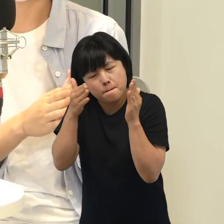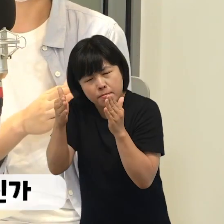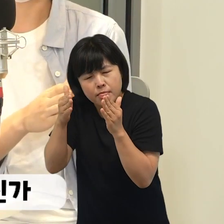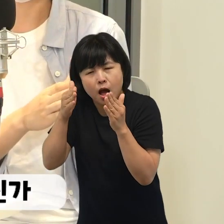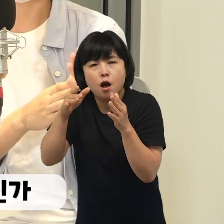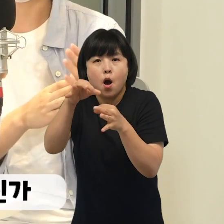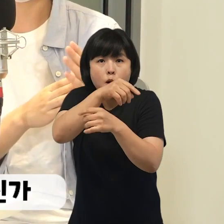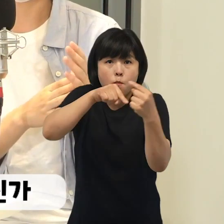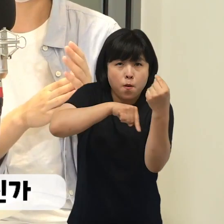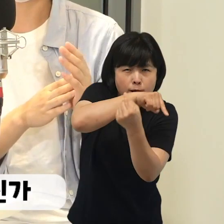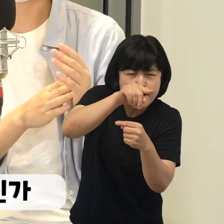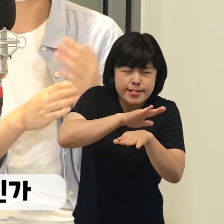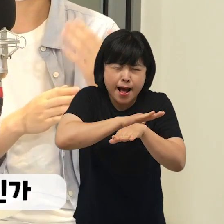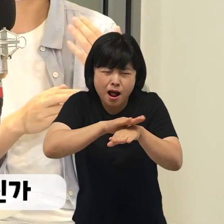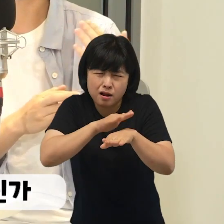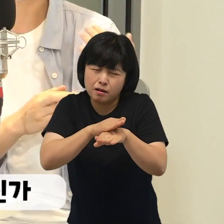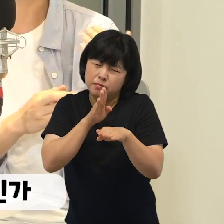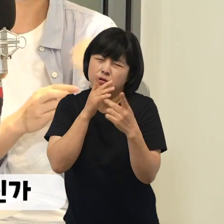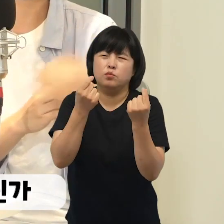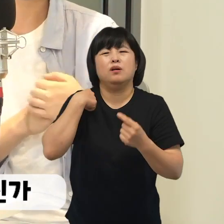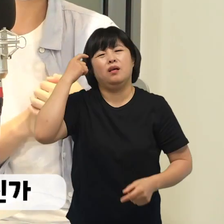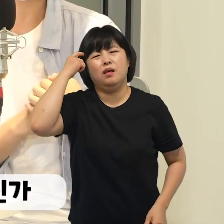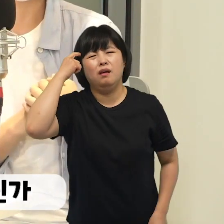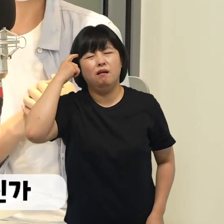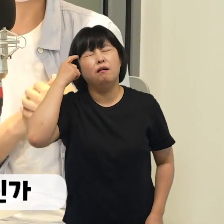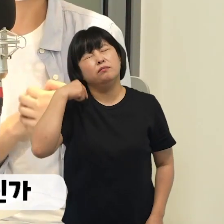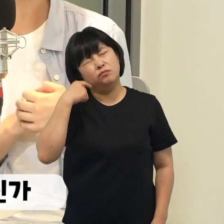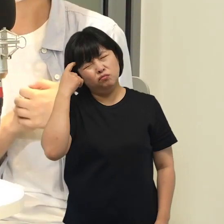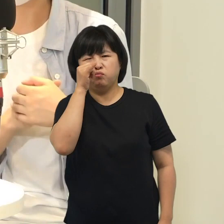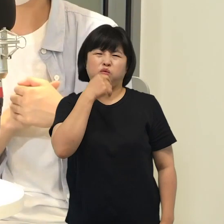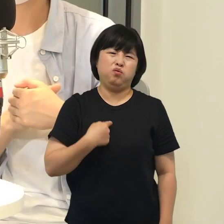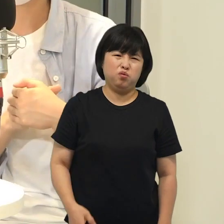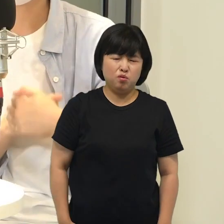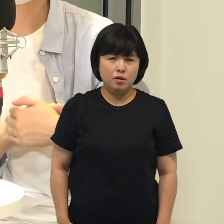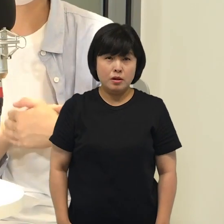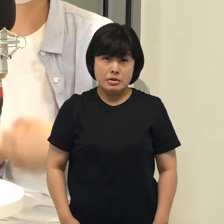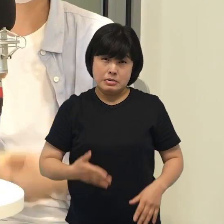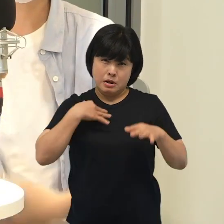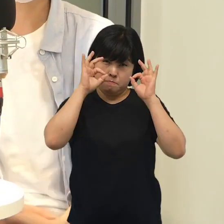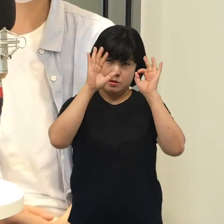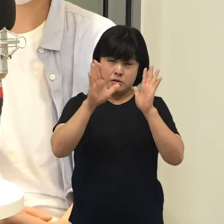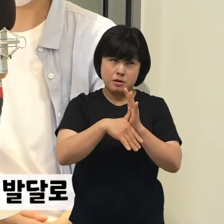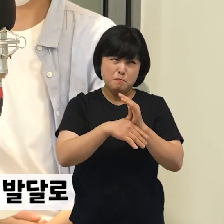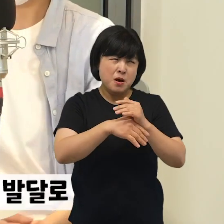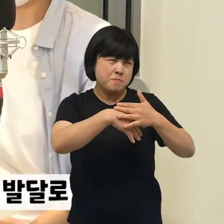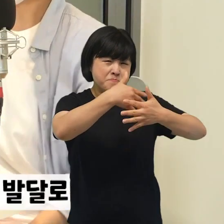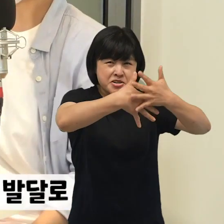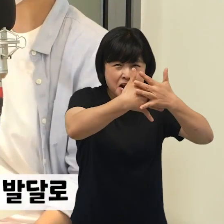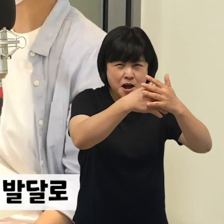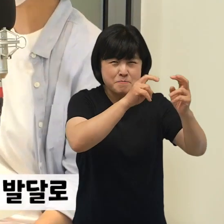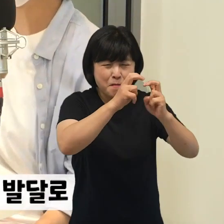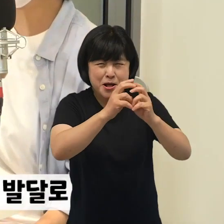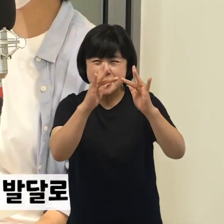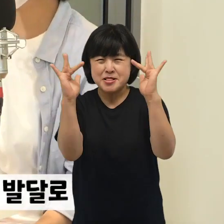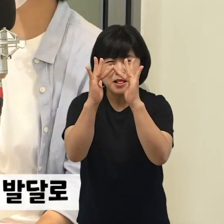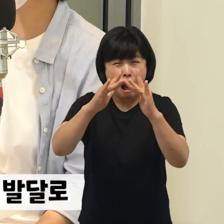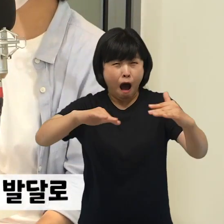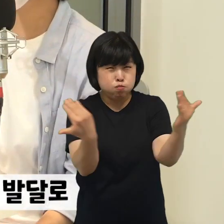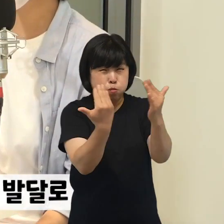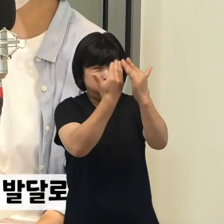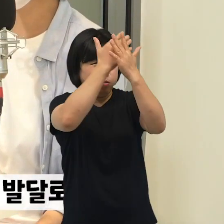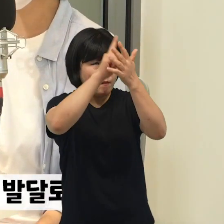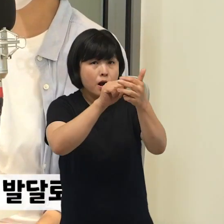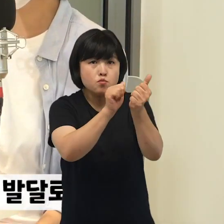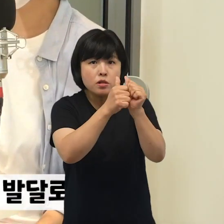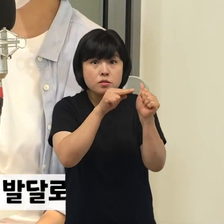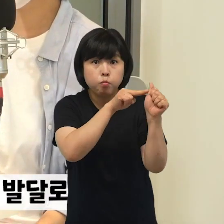안정적으로 뭔가 경제 상황을 만들려고 하는 게 아닌가 그런 생각이 듭니다. 네, 제가 봤을 때는 이제